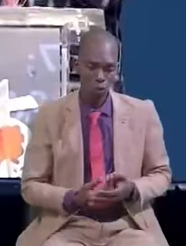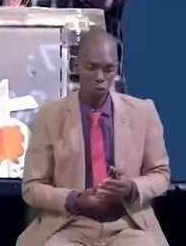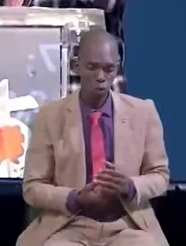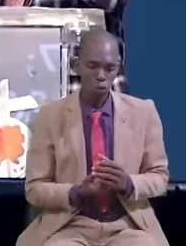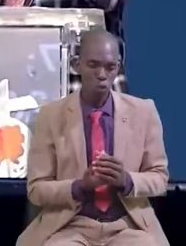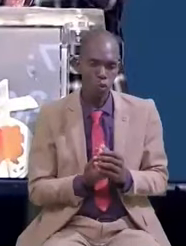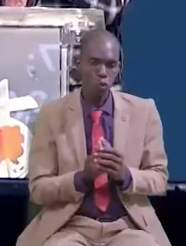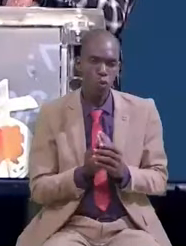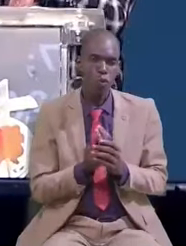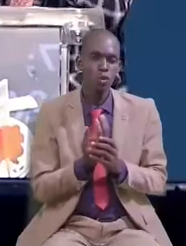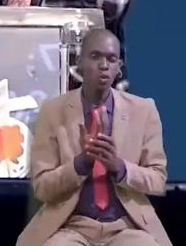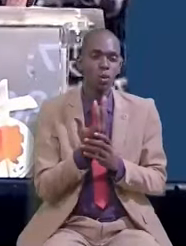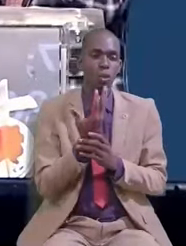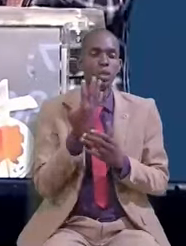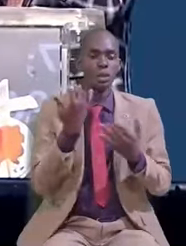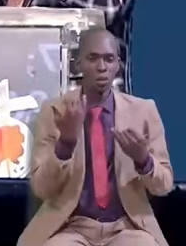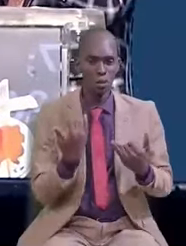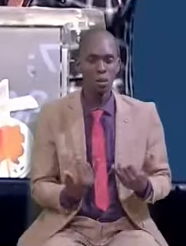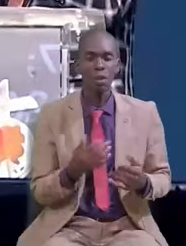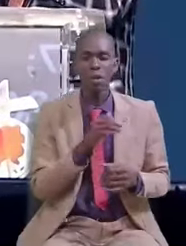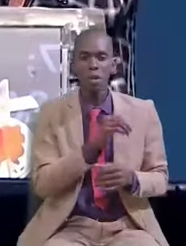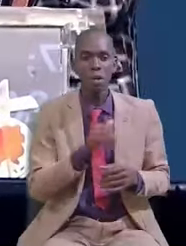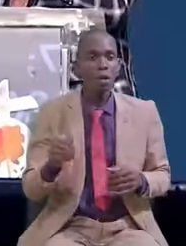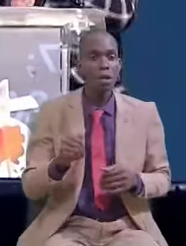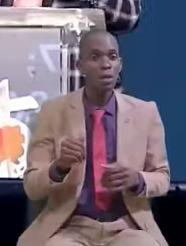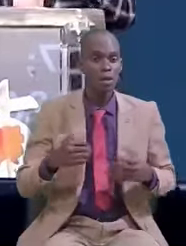comme l'enfant maintenant grandit, maintenant il est adolescent,